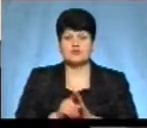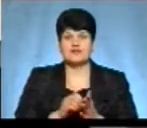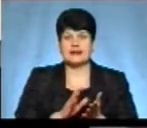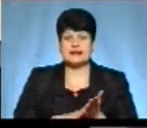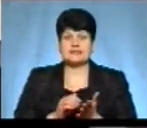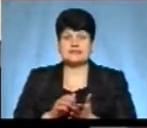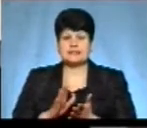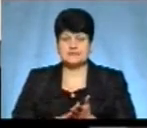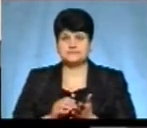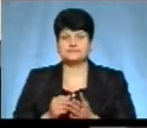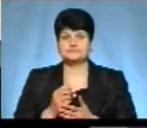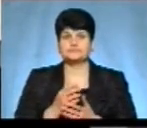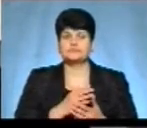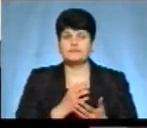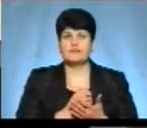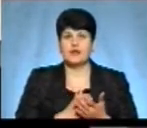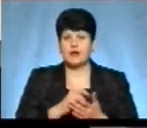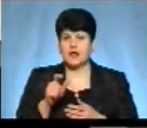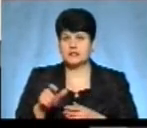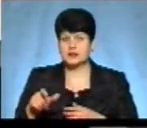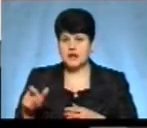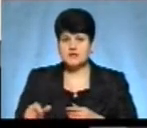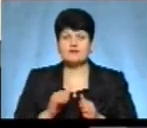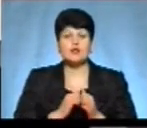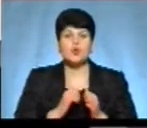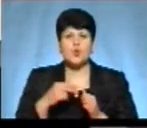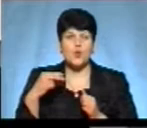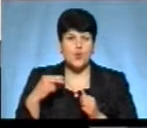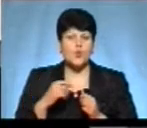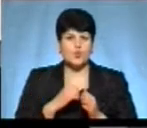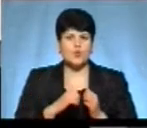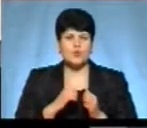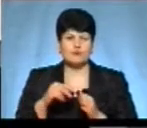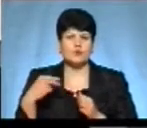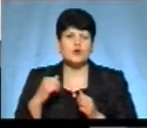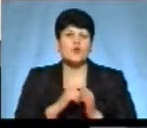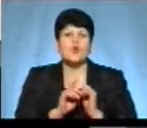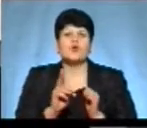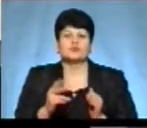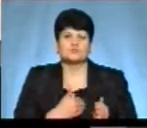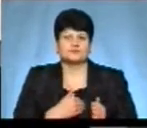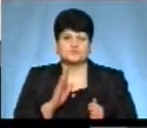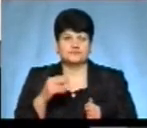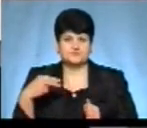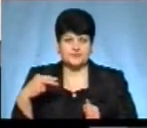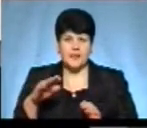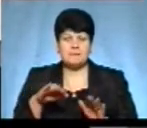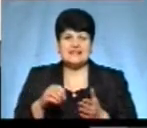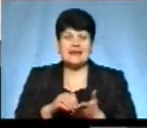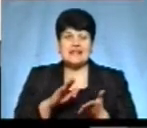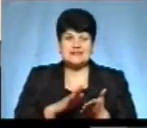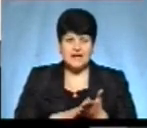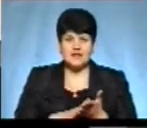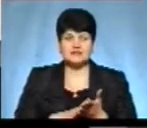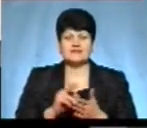реєстрації кандидатів. Відповідно, кожен із кандидатів в президенти після своєї реєстрації